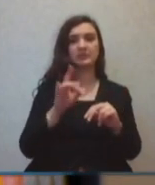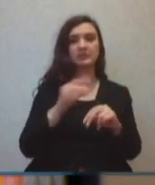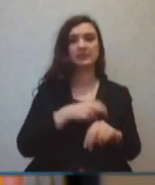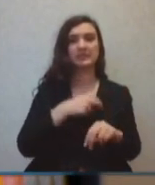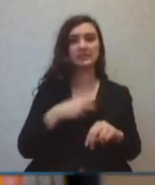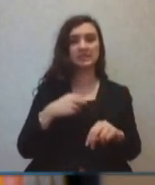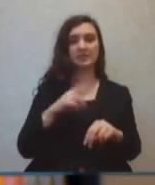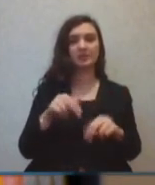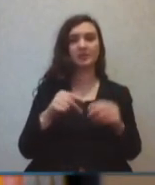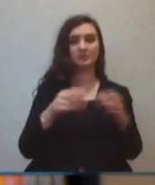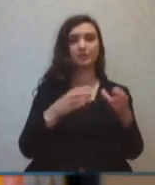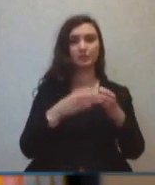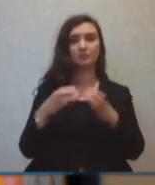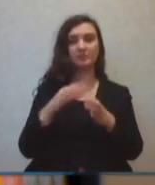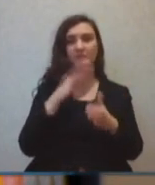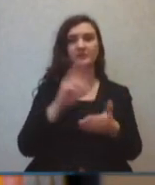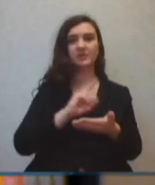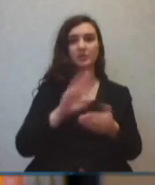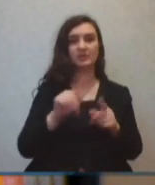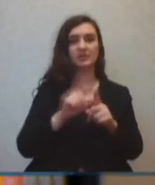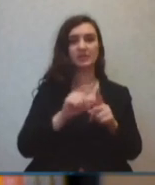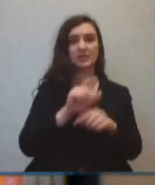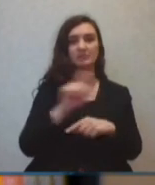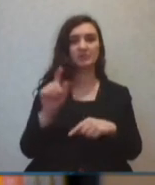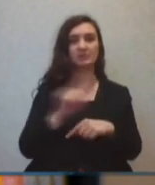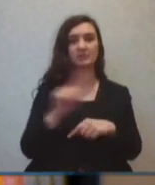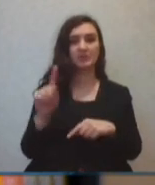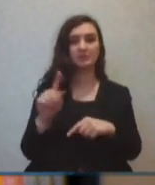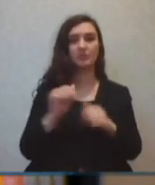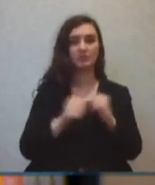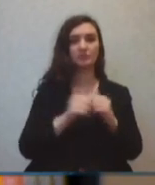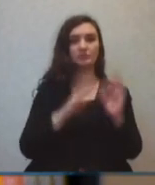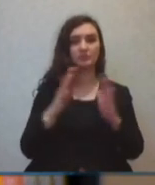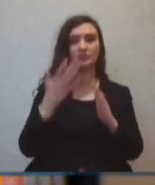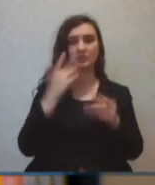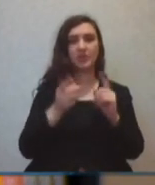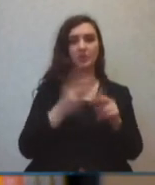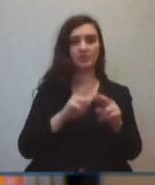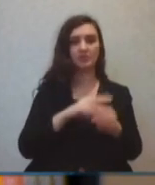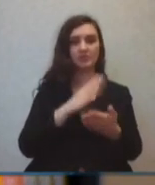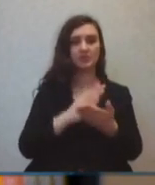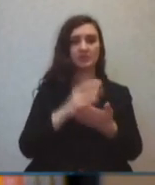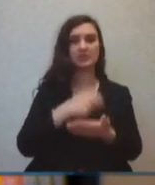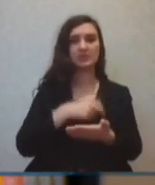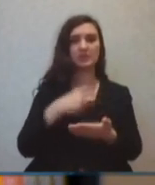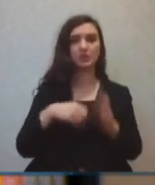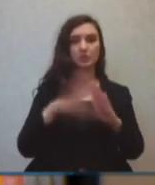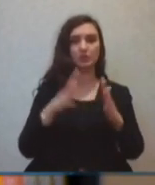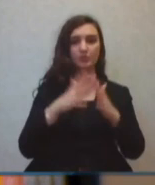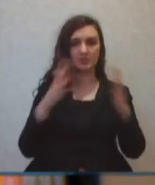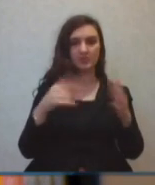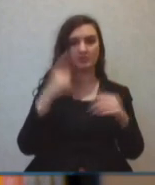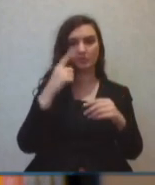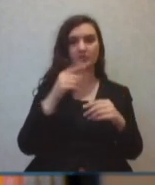და მოწყვლადობა, ბევრს არ უყვარს ეს ტერმინი რატომღაც, მაგრამ ნუ ყოველ შემთხვევაში რეალობა ესაა. რისკი უფრო მეტია, მე მგონი,